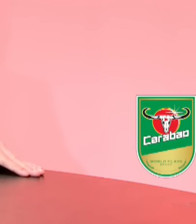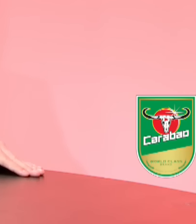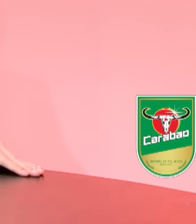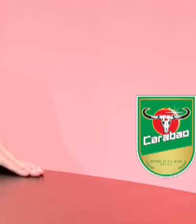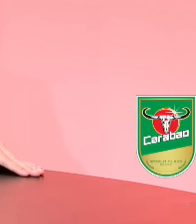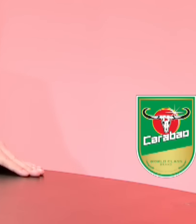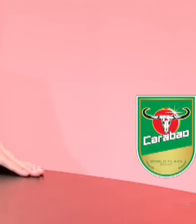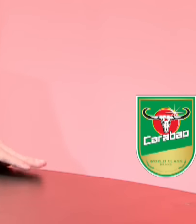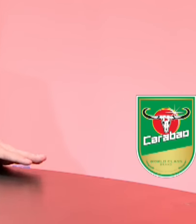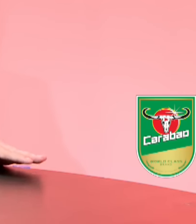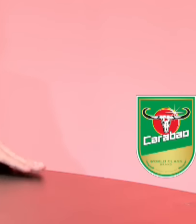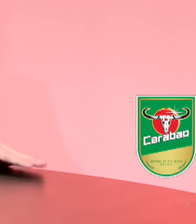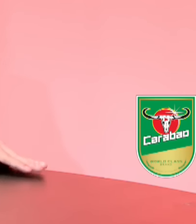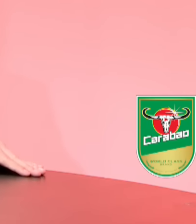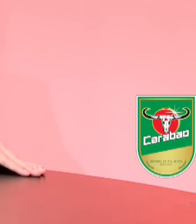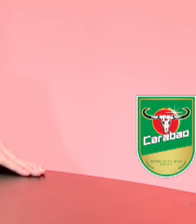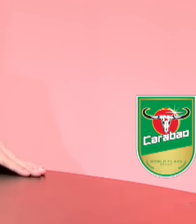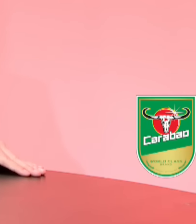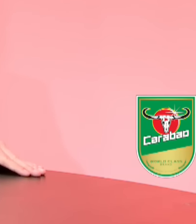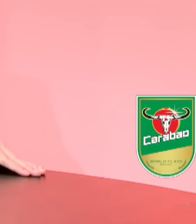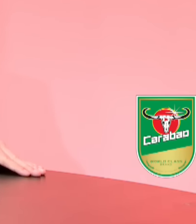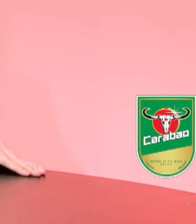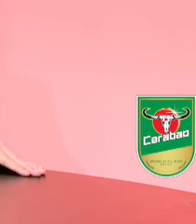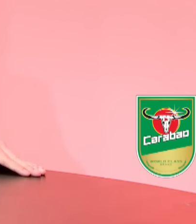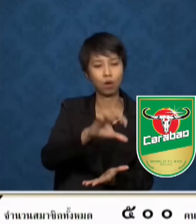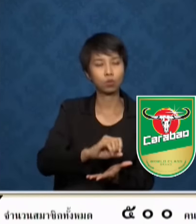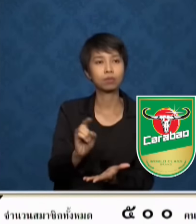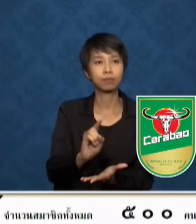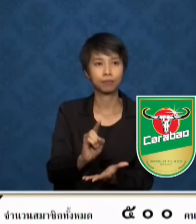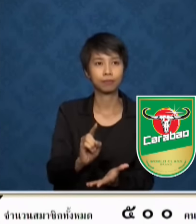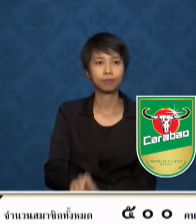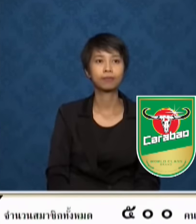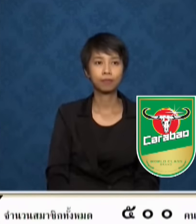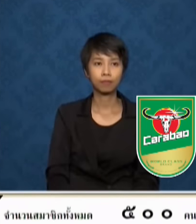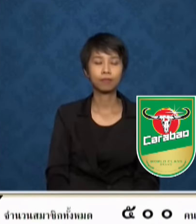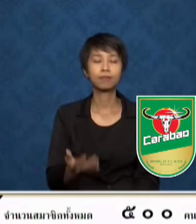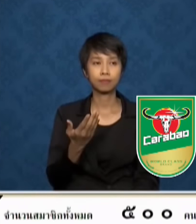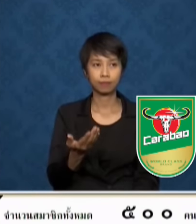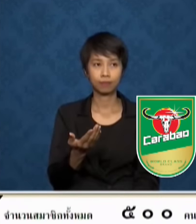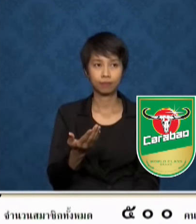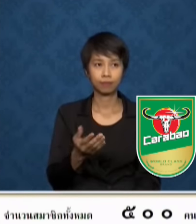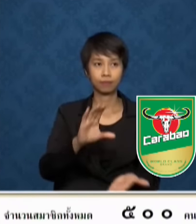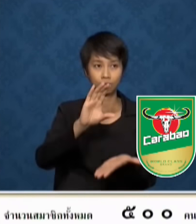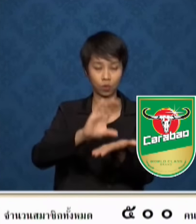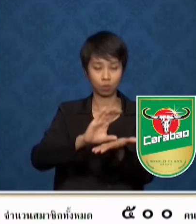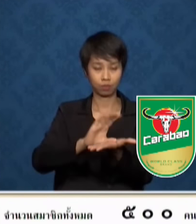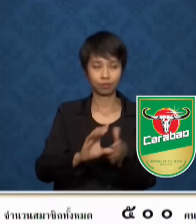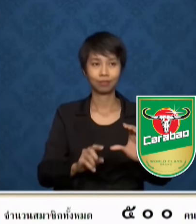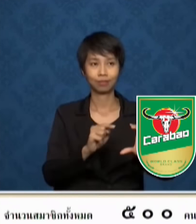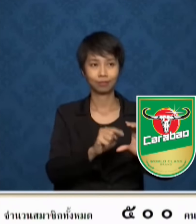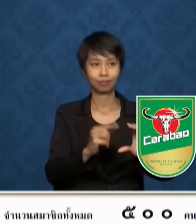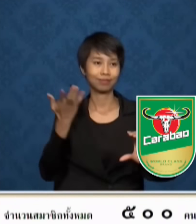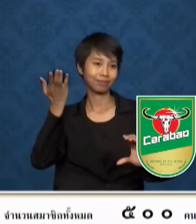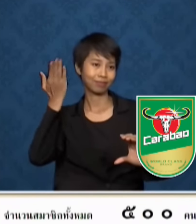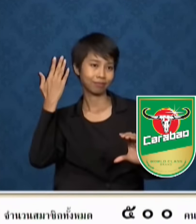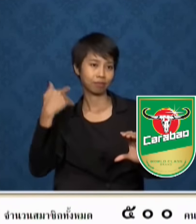3เมษายนลองไปฟังบางช่วงบางตอนดูครับเ่ออย่างที่บอกไปแล้วนะคะแหล่งที่มาที่ฉันเคยได้